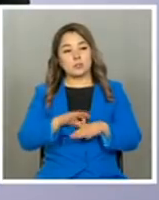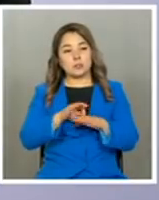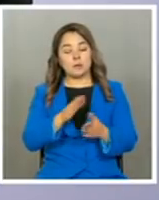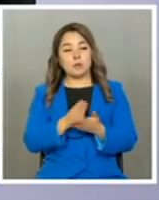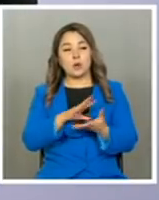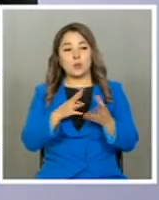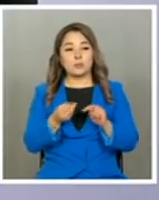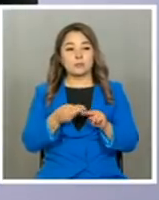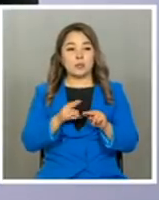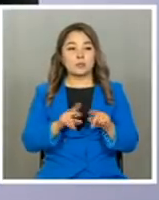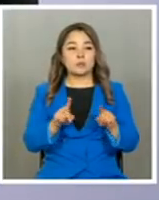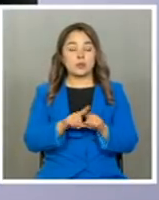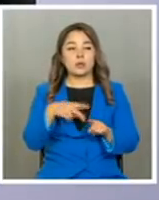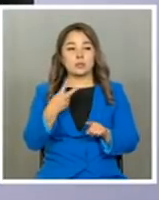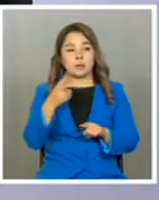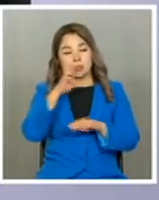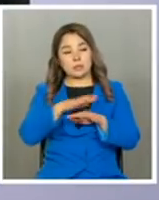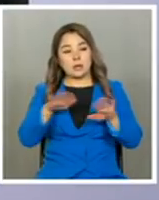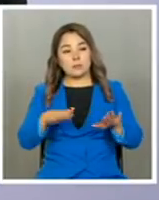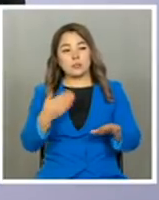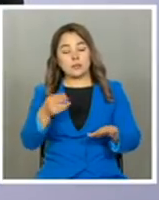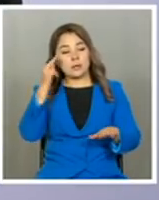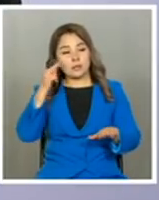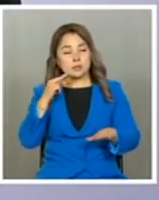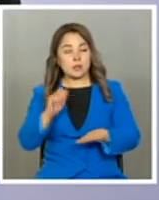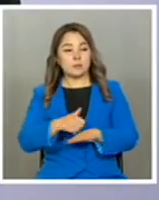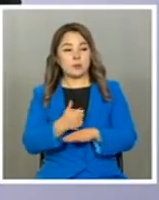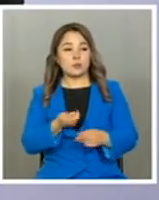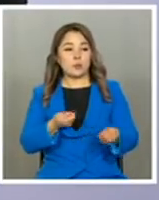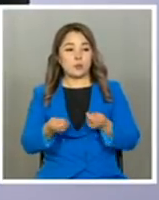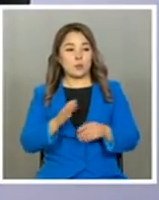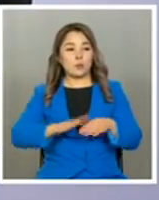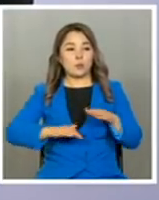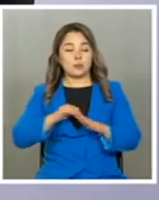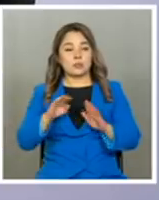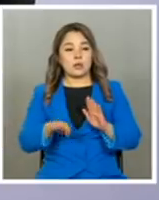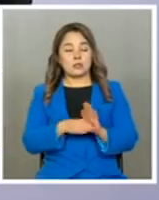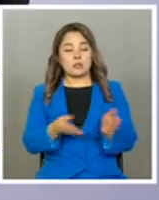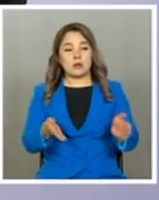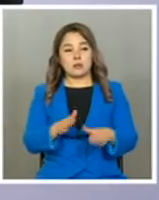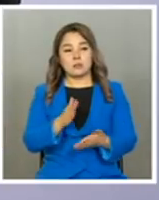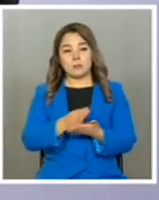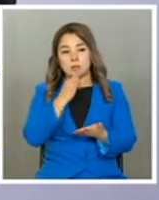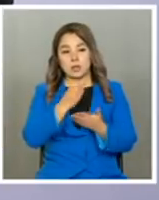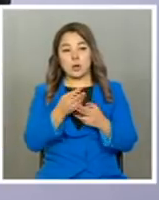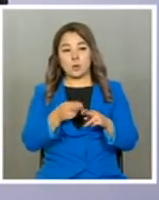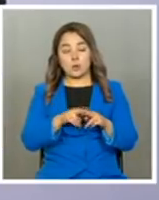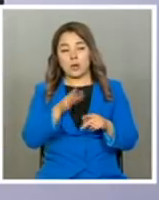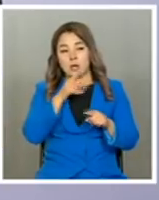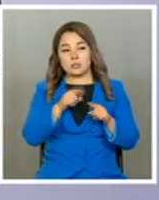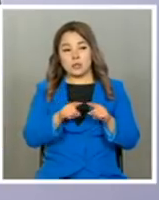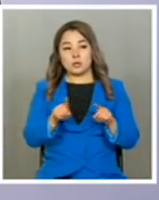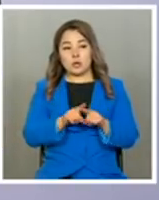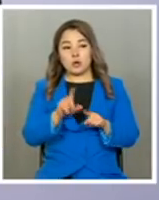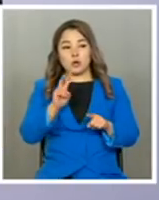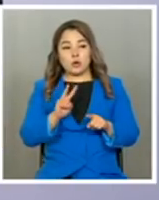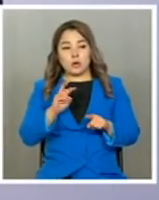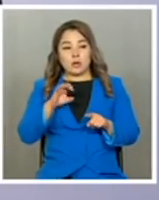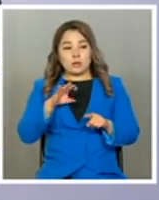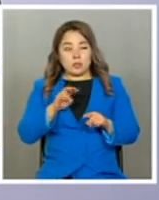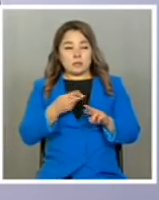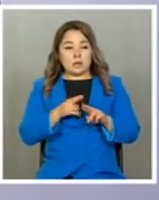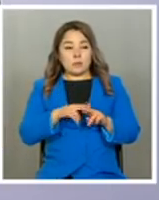нәтижесінде екі иелікте Қытай билеушілерінің қол астында қалып қойды. Осы кезде үйсіндердің бір